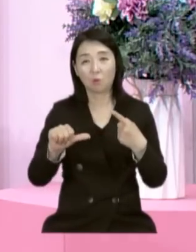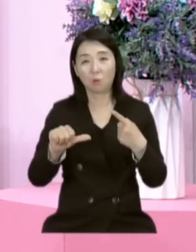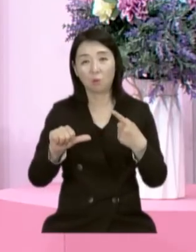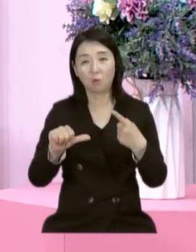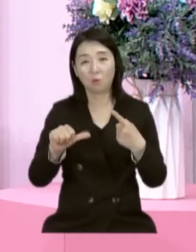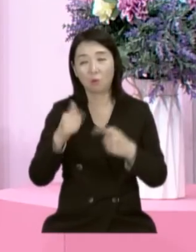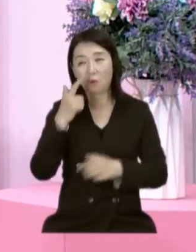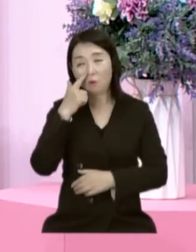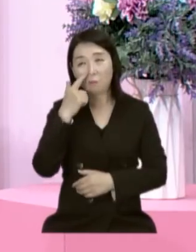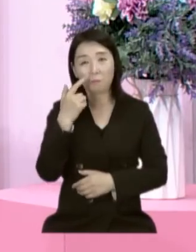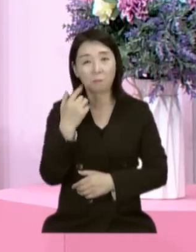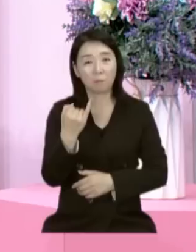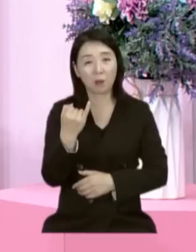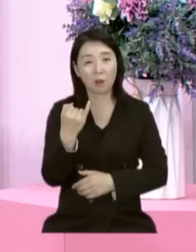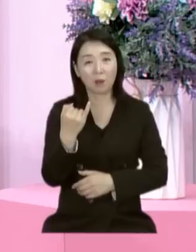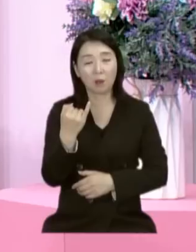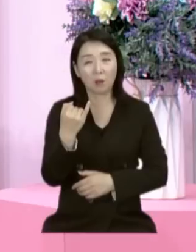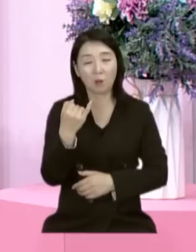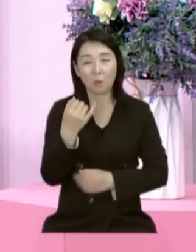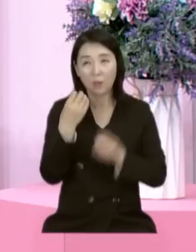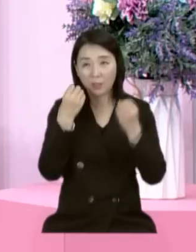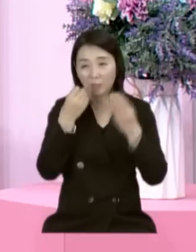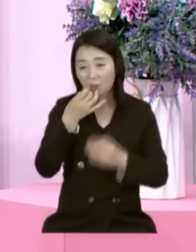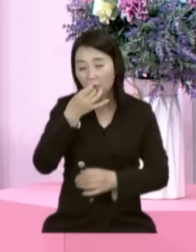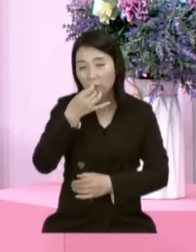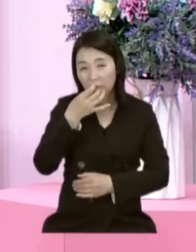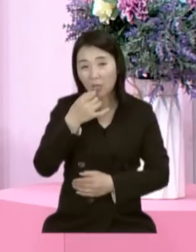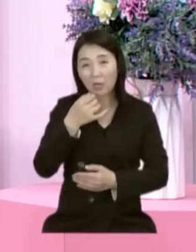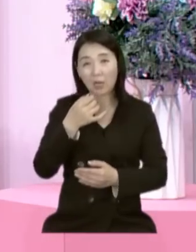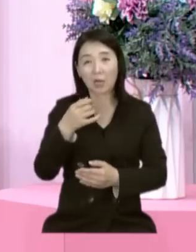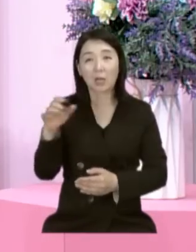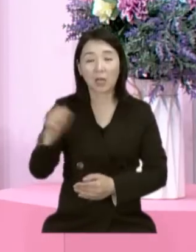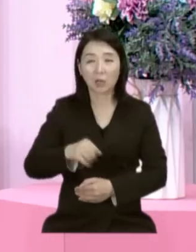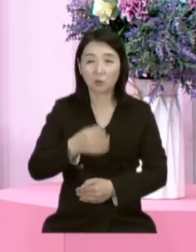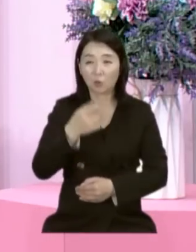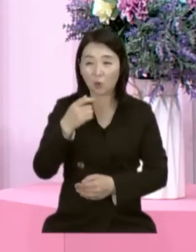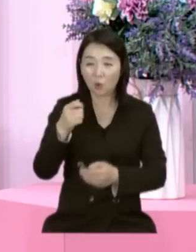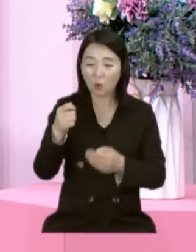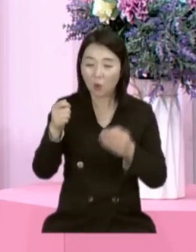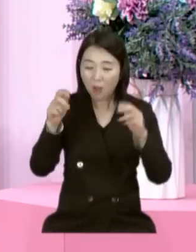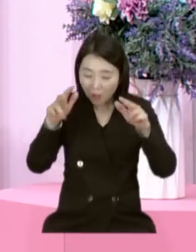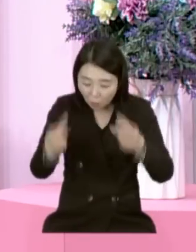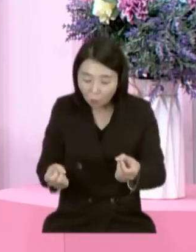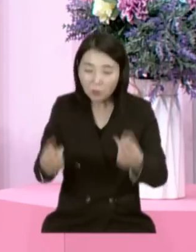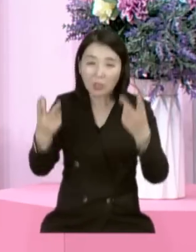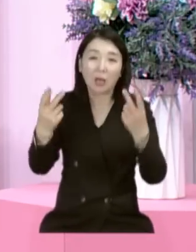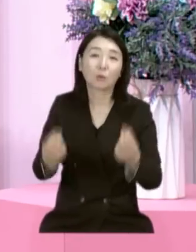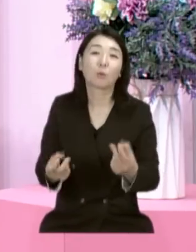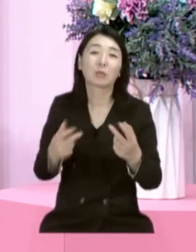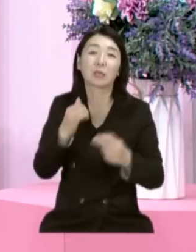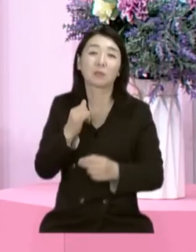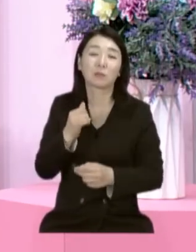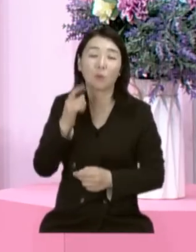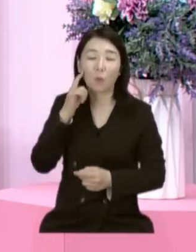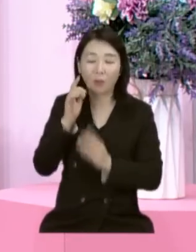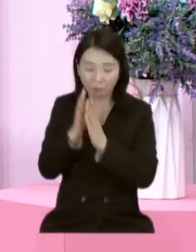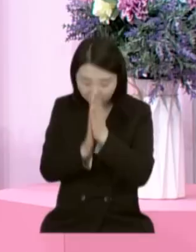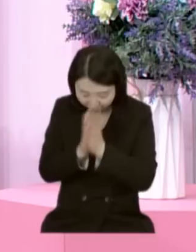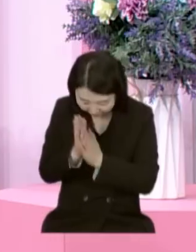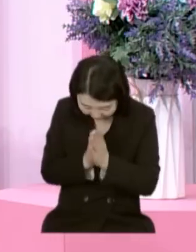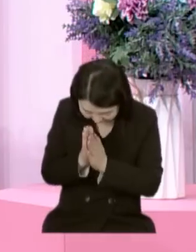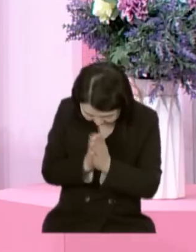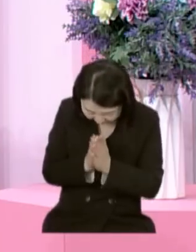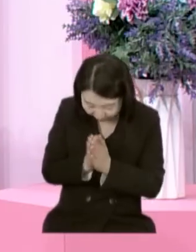날 어머니께서 햅쌀을 가지고 고사를 지내고 올라오신 거예요. 자식들 잘 되라고